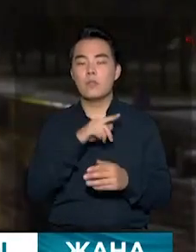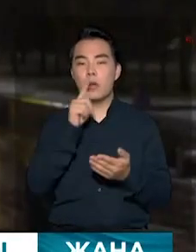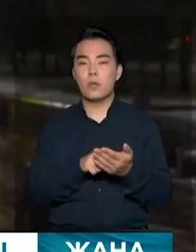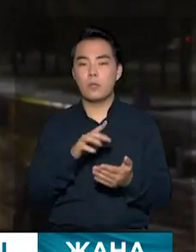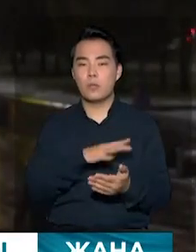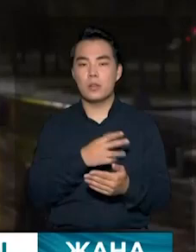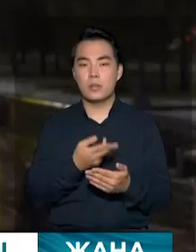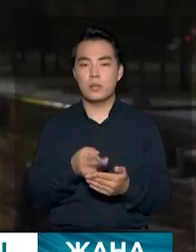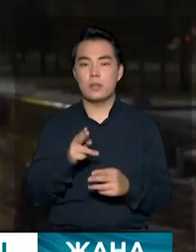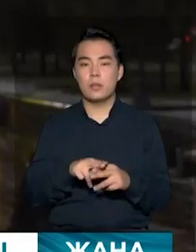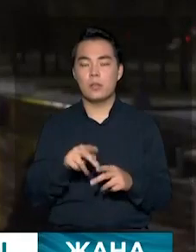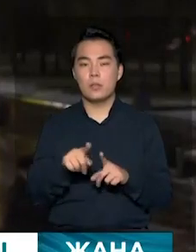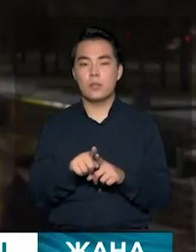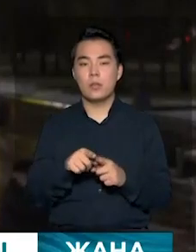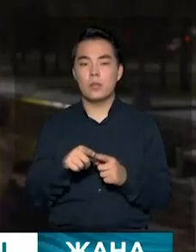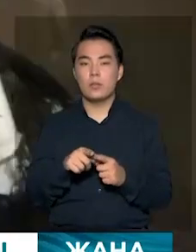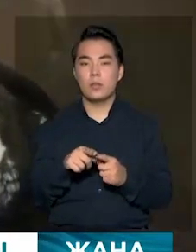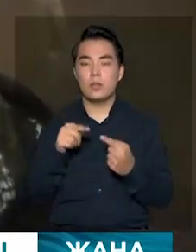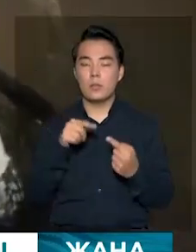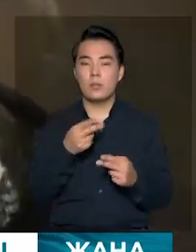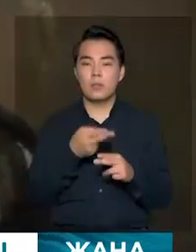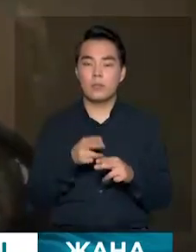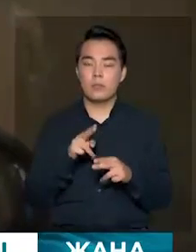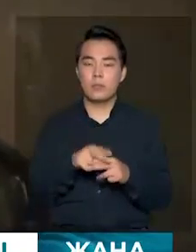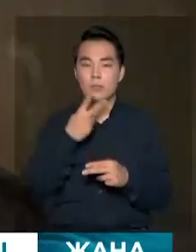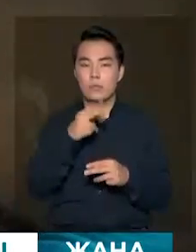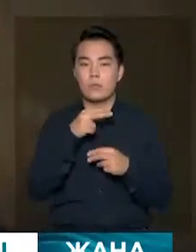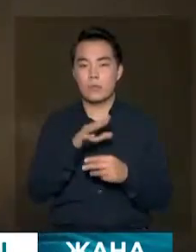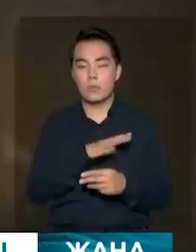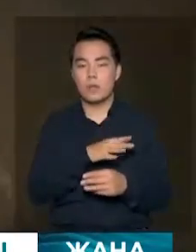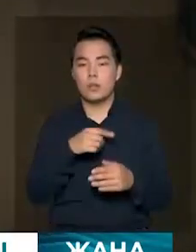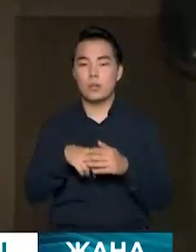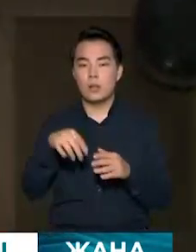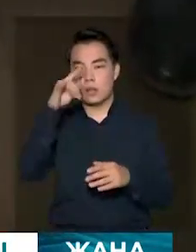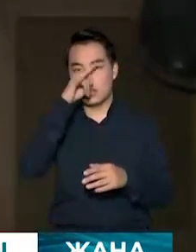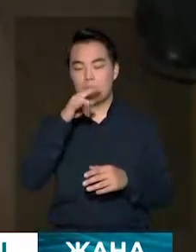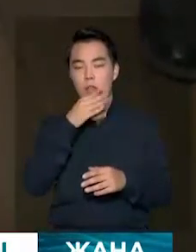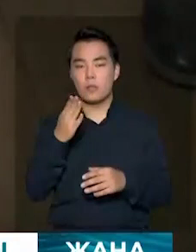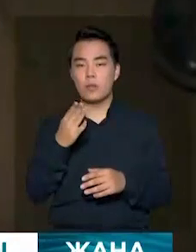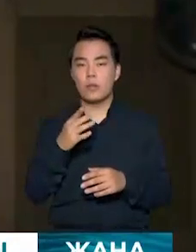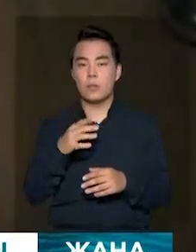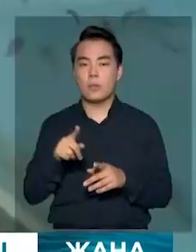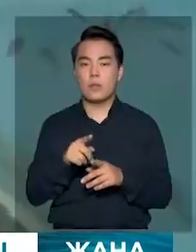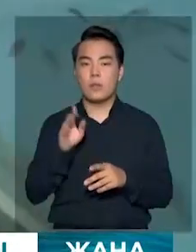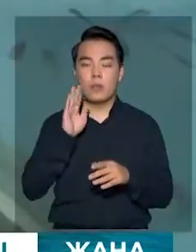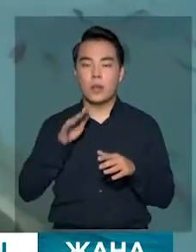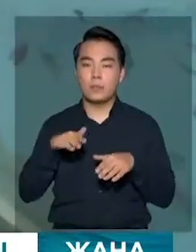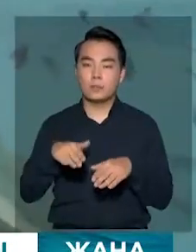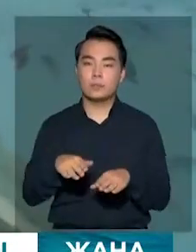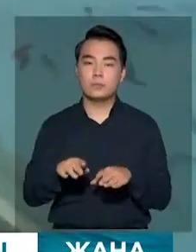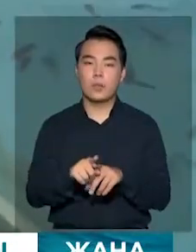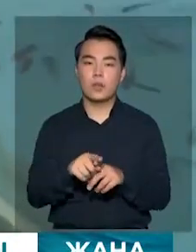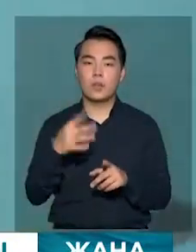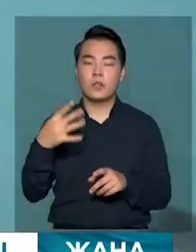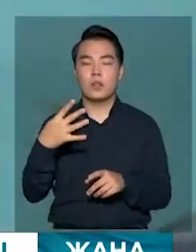көргенде жауап алынбады. Хош, енді сандарды сөйлетер болсақ, Қазақстандағы өзен көлдерден жыл сайын 40-45